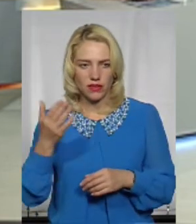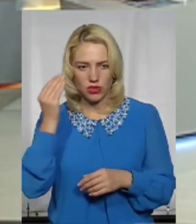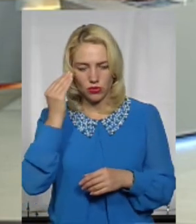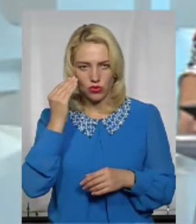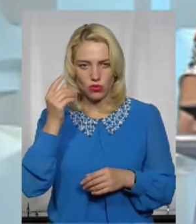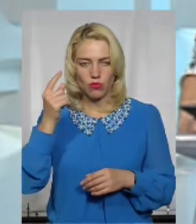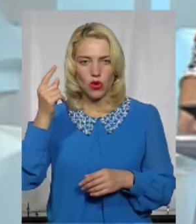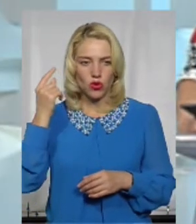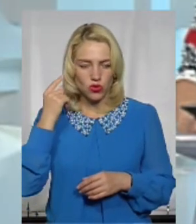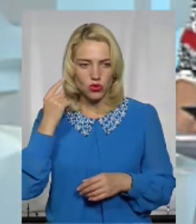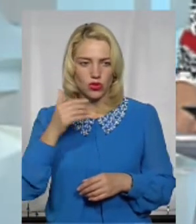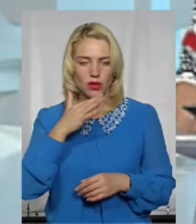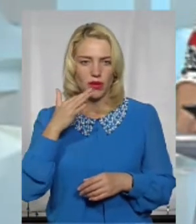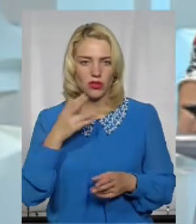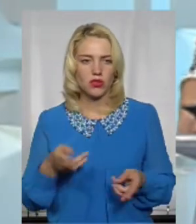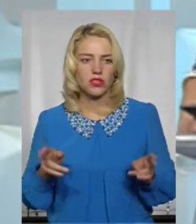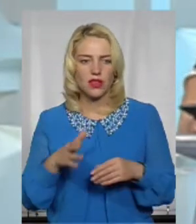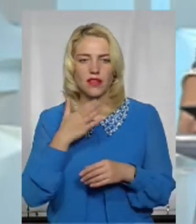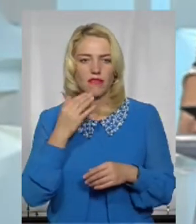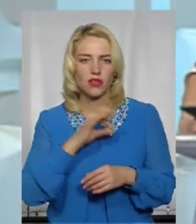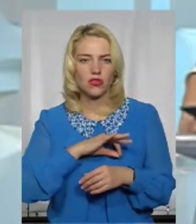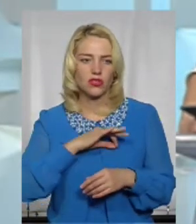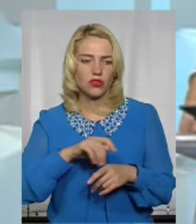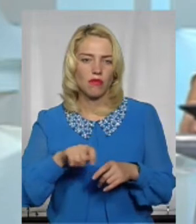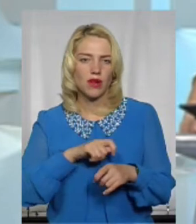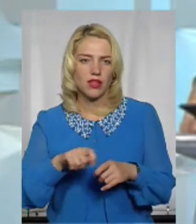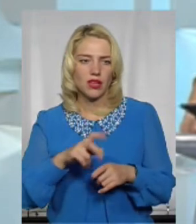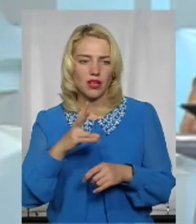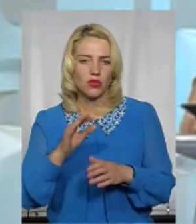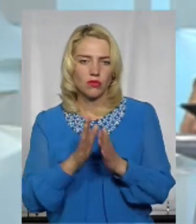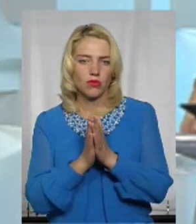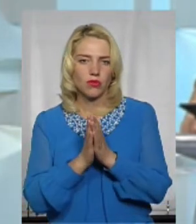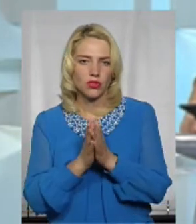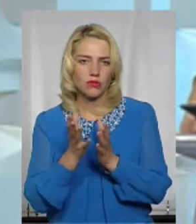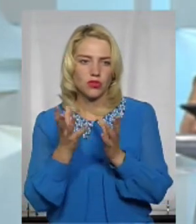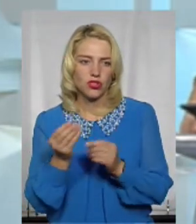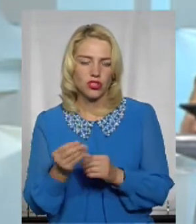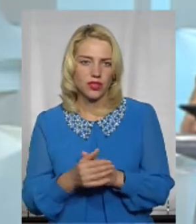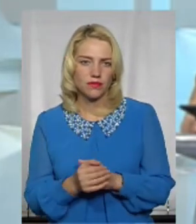позицію почули. Багато у нас ще залишається невикористаного матеріалу, але попросимо ще